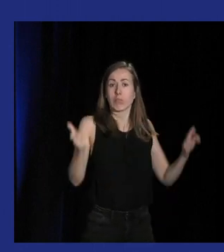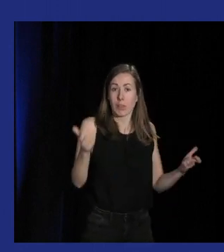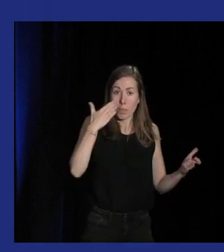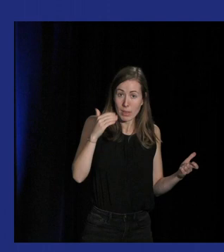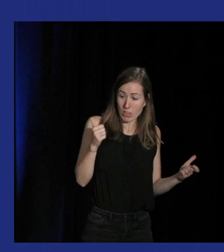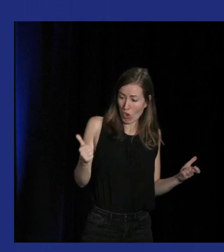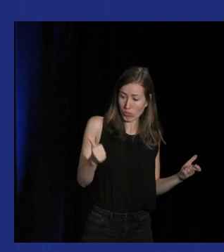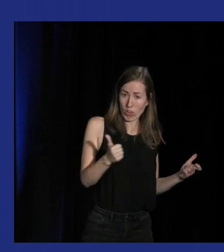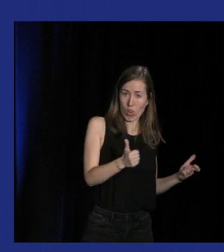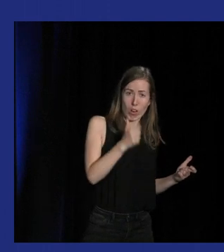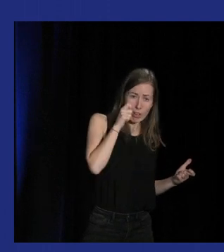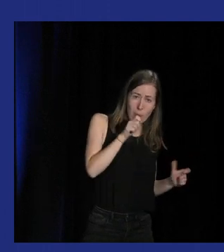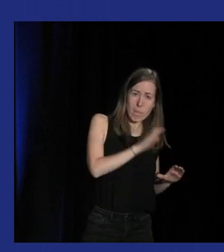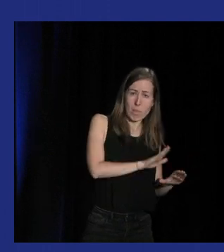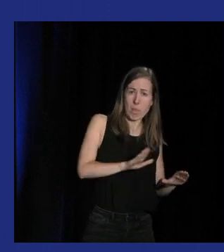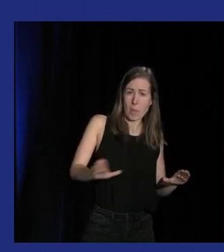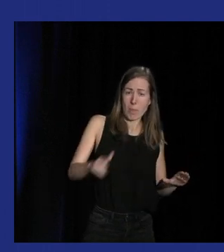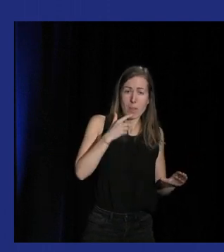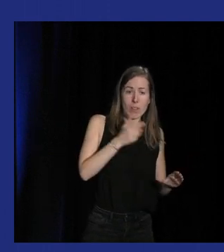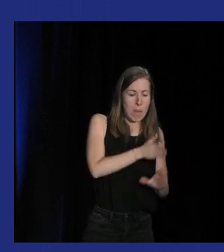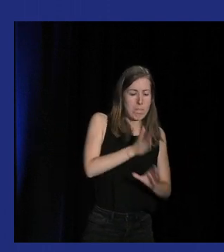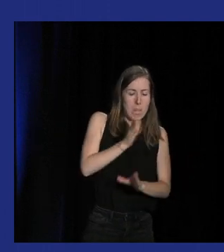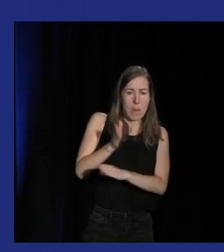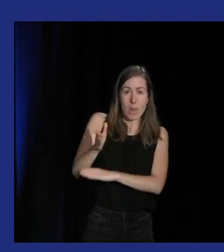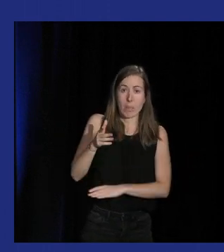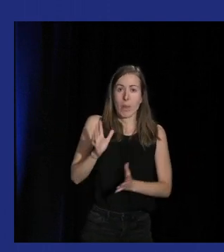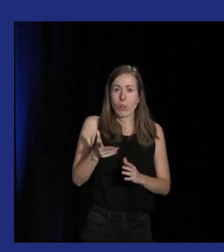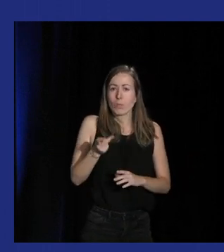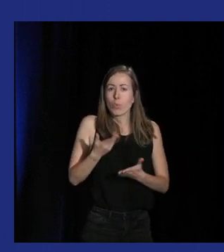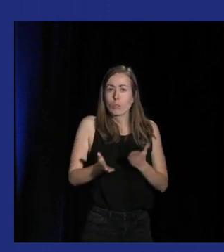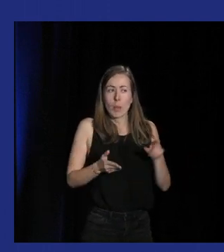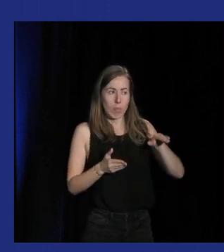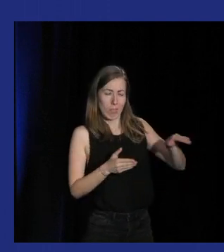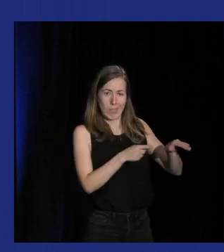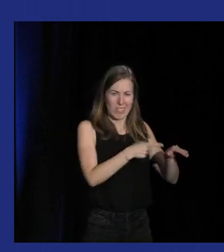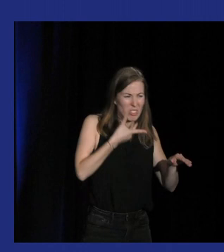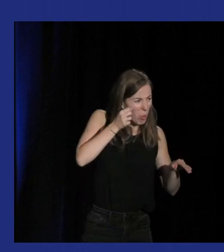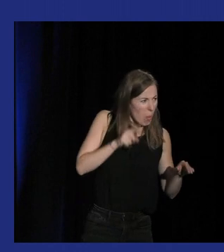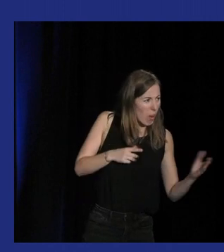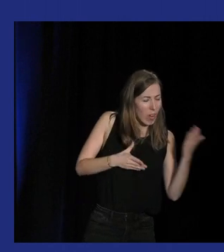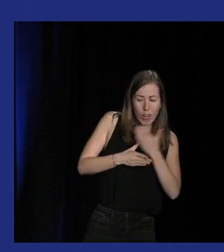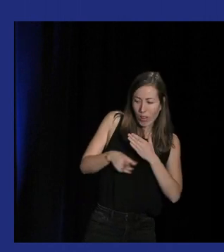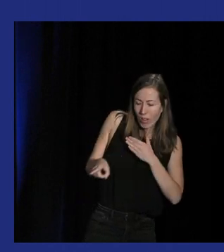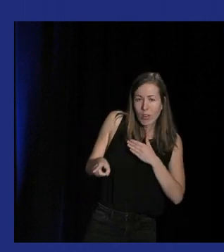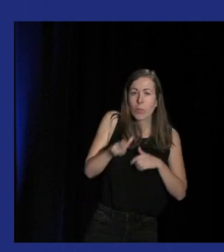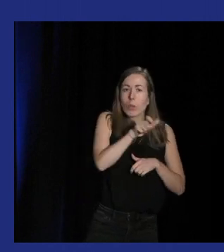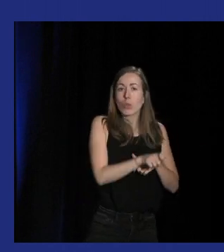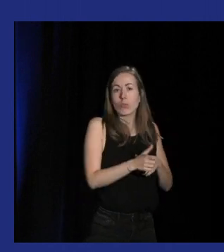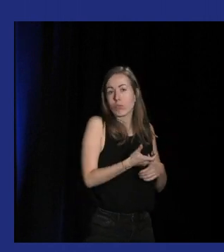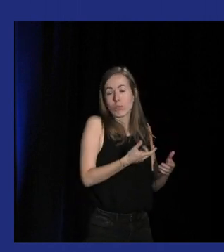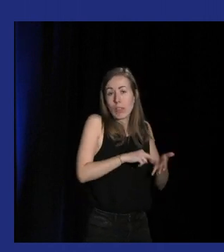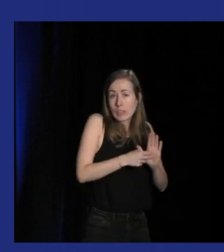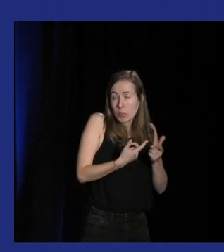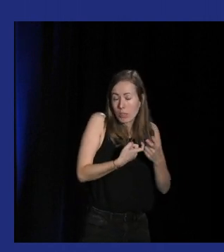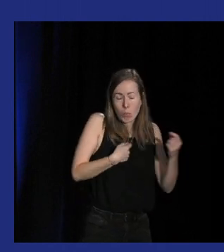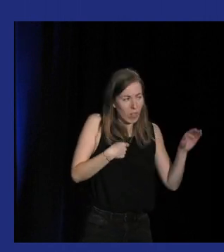est tellement spécialisé c'est vrai que des fois c'est plus simple de demander à une personne tiens je comprends pas ce qui se passe là quelqu'un du qway ou quelqu'un de technique alors que